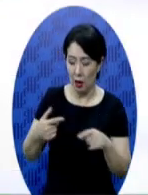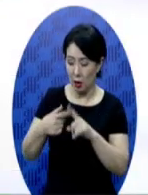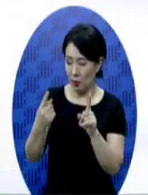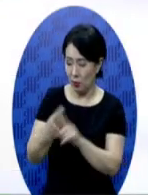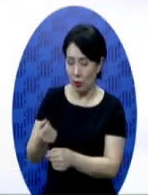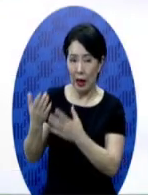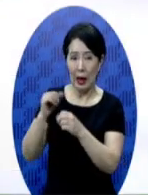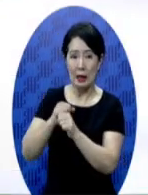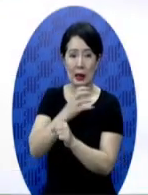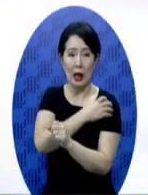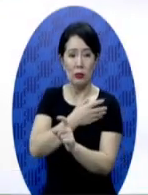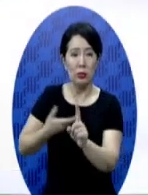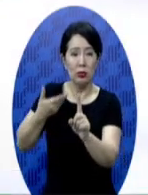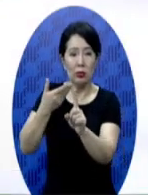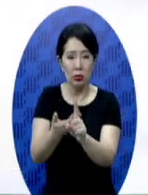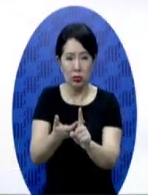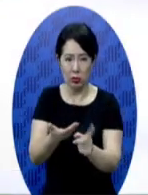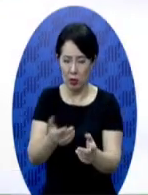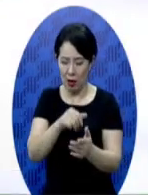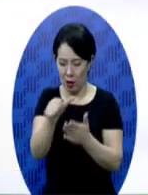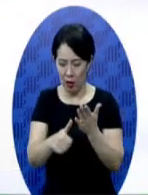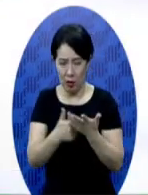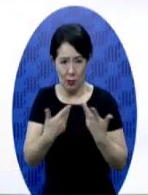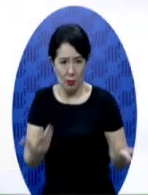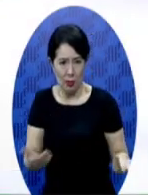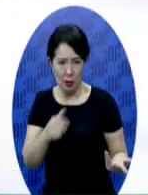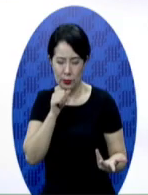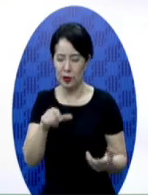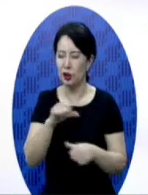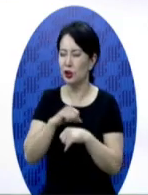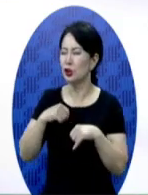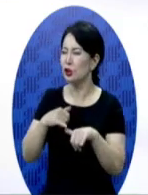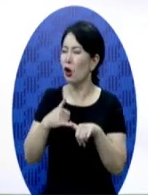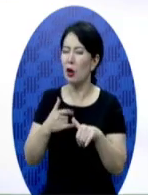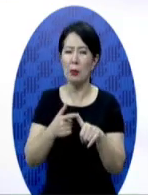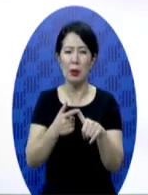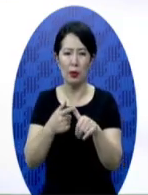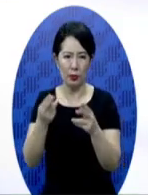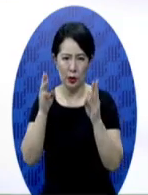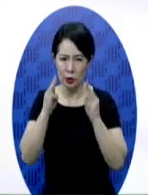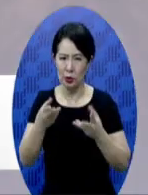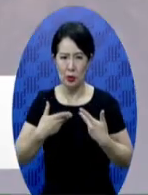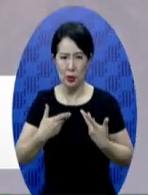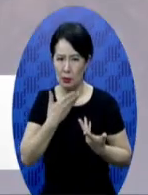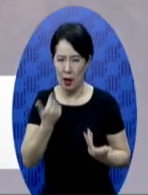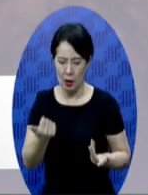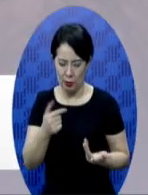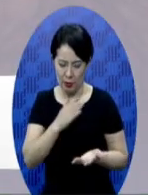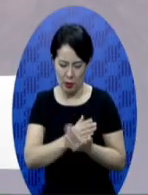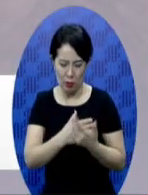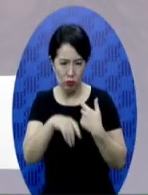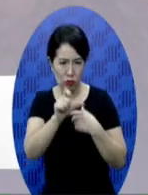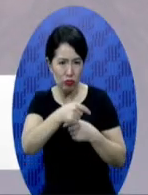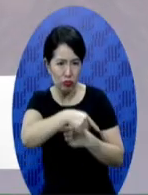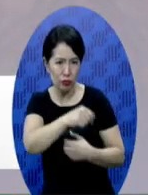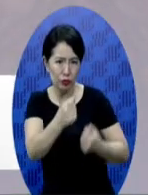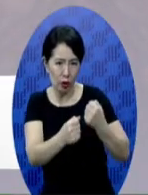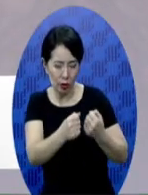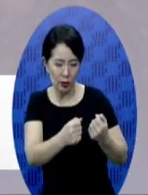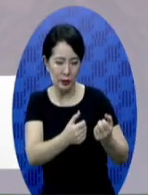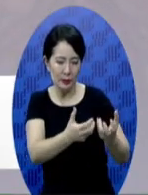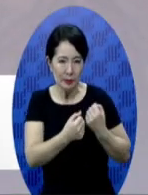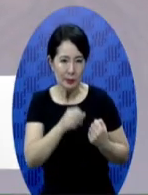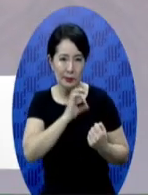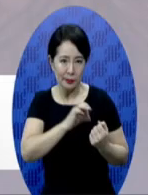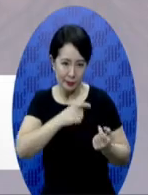гэхэд хүлээлгэх хариуцлага хангалттай биш учраас иргэдийн хохирол шийдэгдэхгүй байна. Угтаа бол бусдын тээврийн хэрэгслийг жолоодох, ашиг